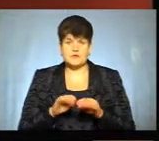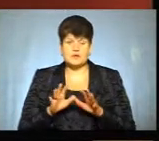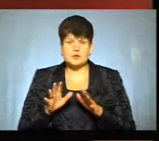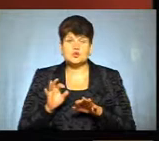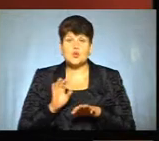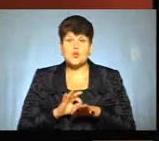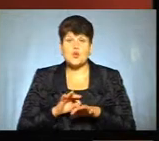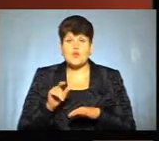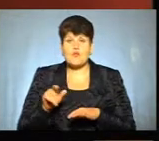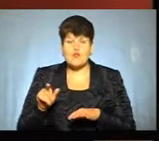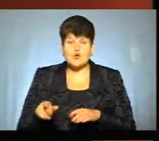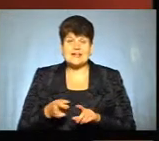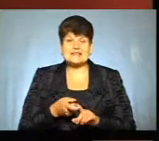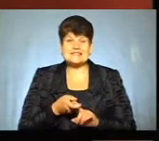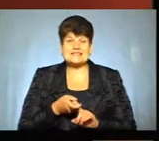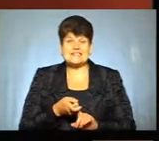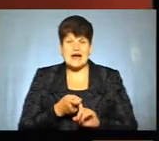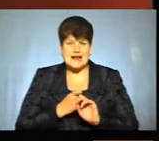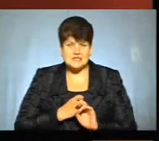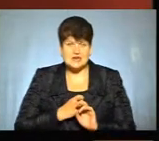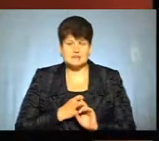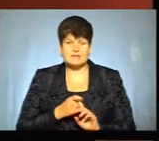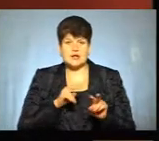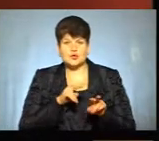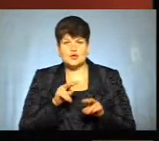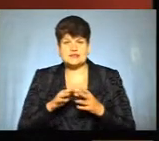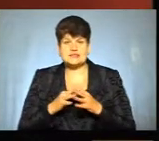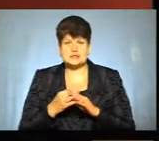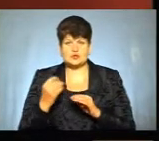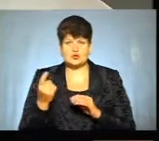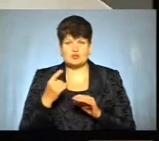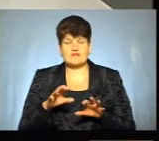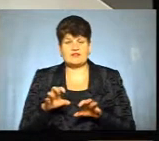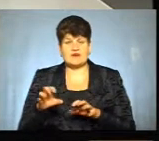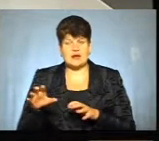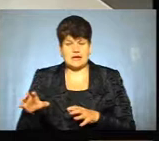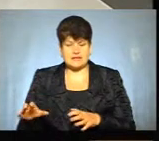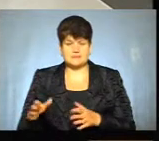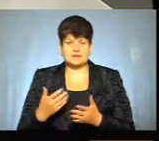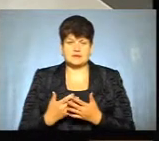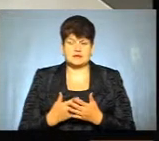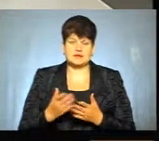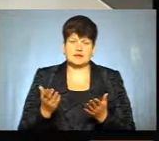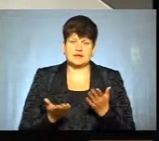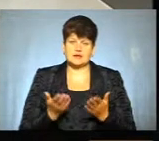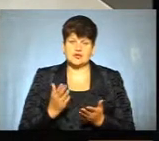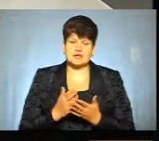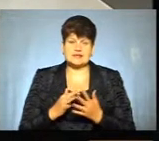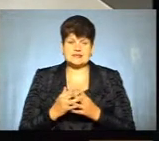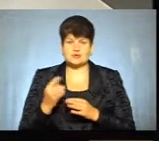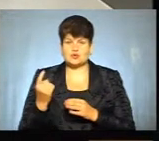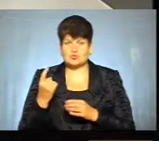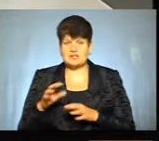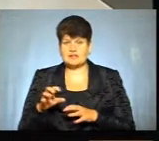хворі заражаються при догляді за сільськогосподарськими тваринами. Ну, відповідно, якщо ми знаємо, є сільськогосподарські тварини,